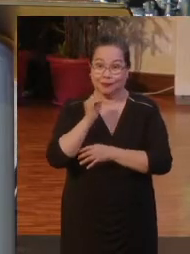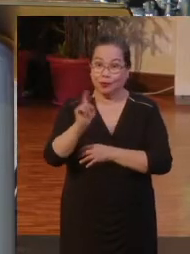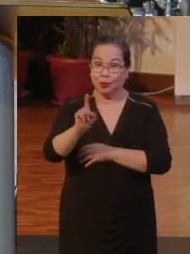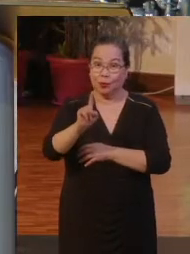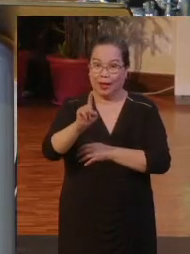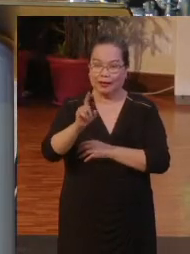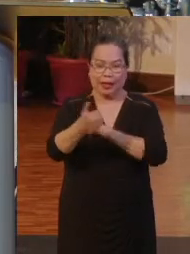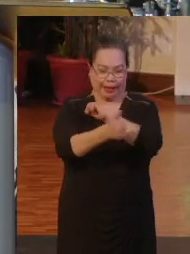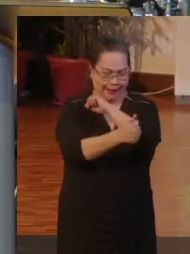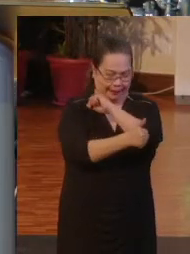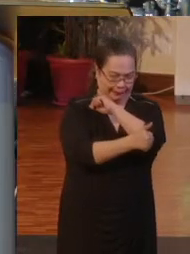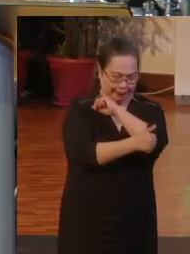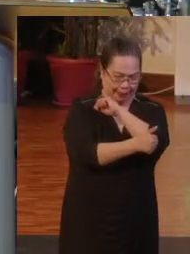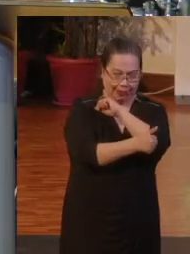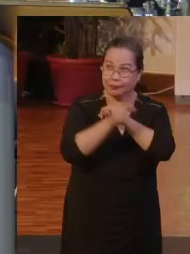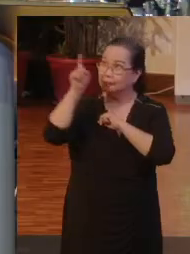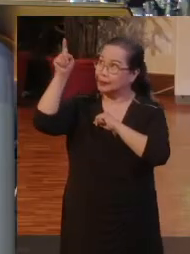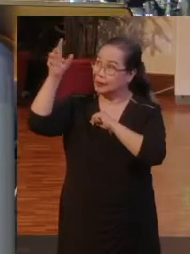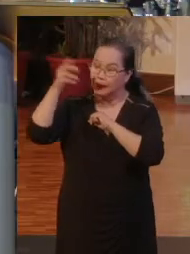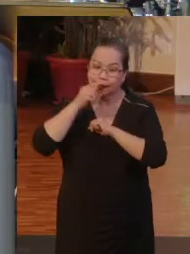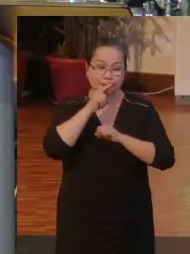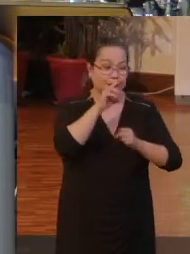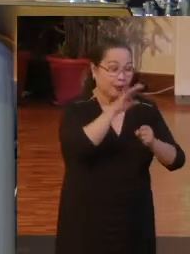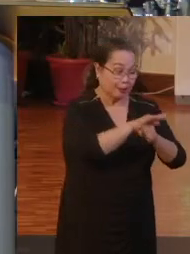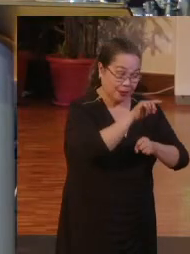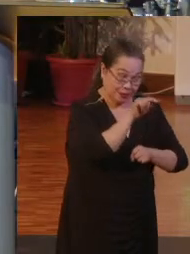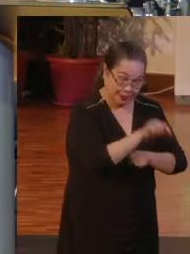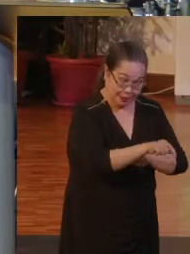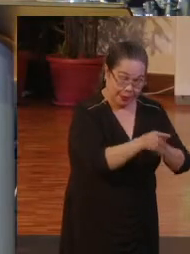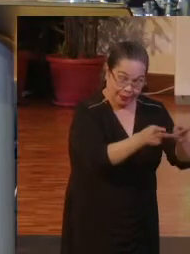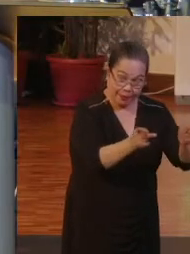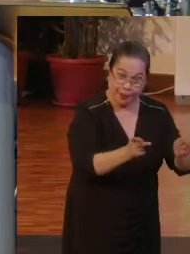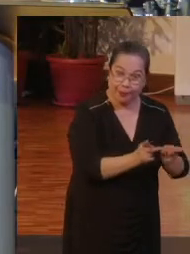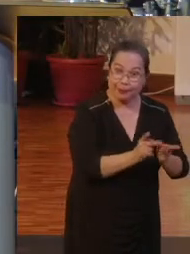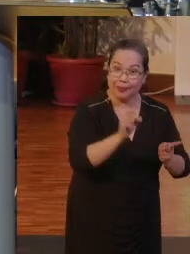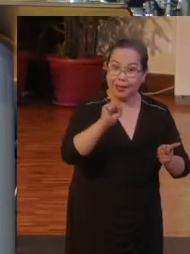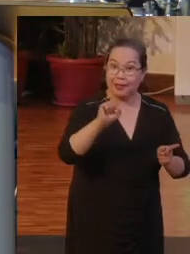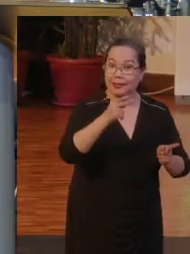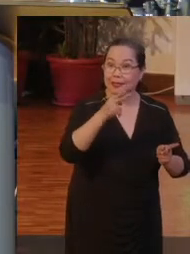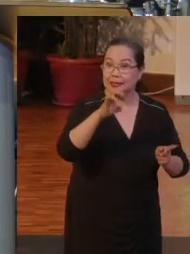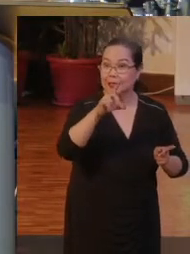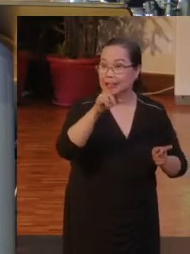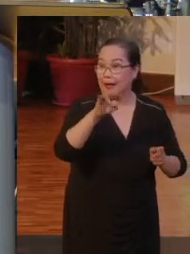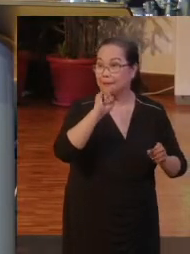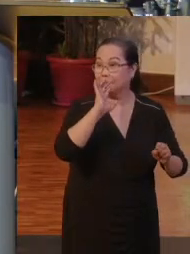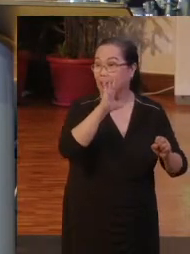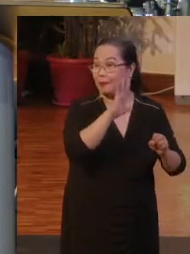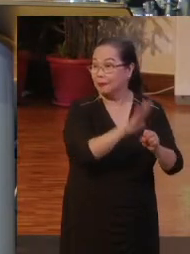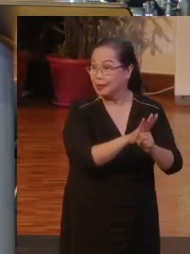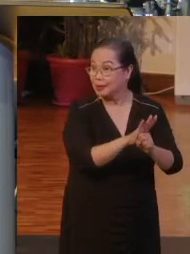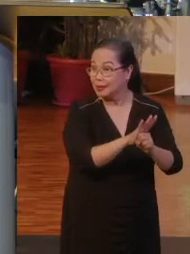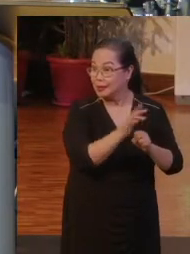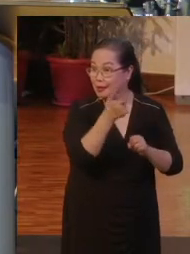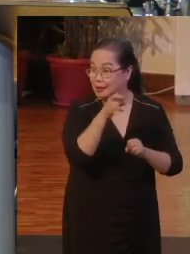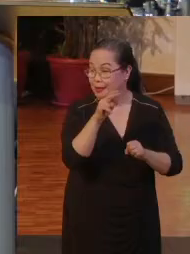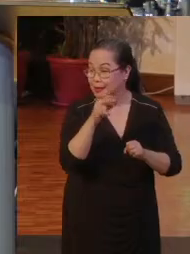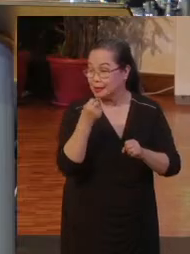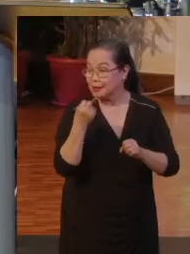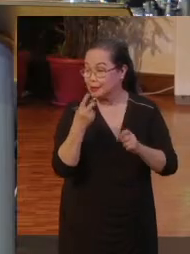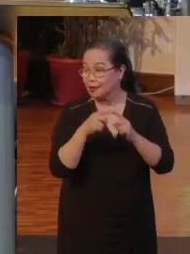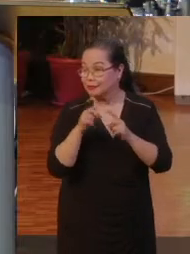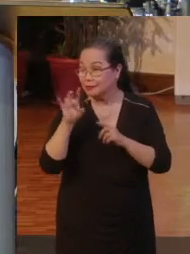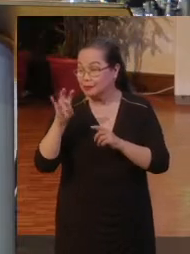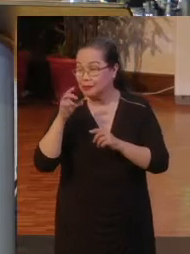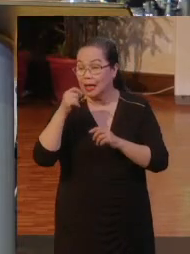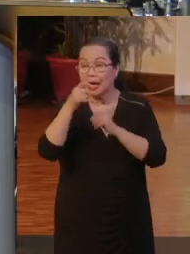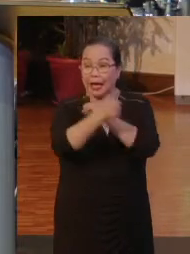kay Abraham ng Diyos ang pangakong lupa. Sa Genesis chapter 12 verses 6 to 7, ang sabi doon,